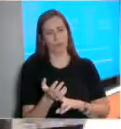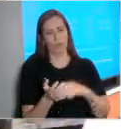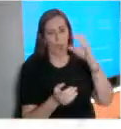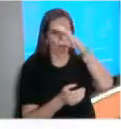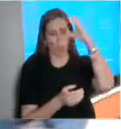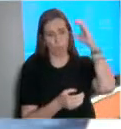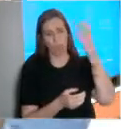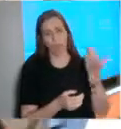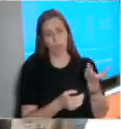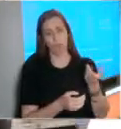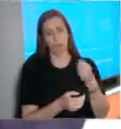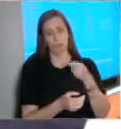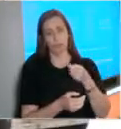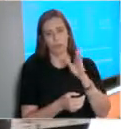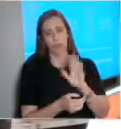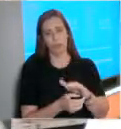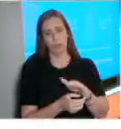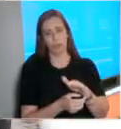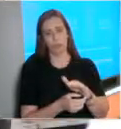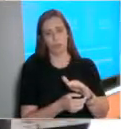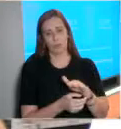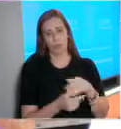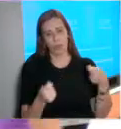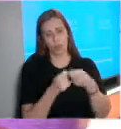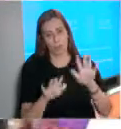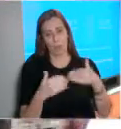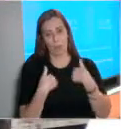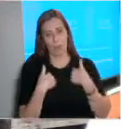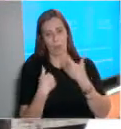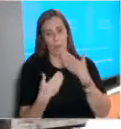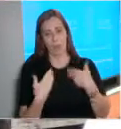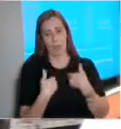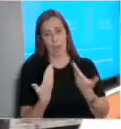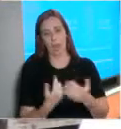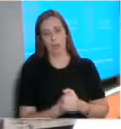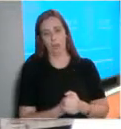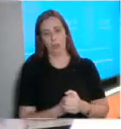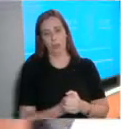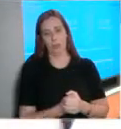הקורדים זה היה גם... הם קשורים אלינו,